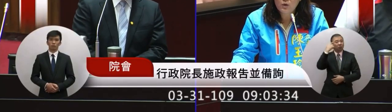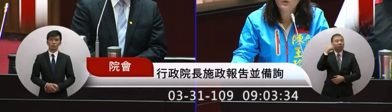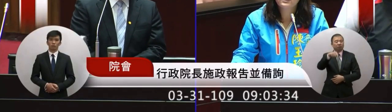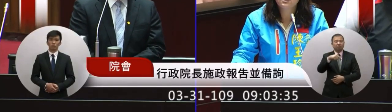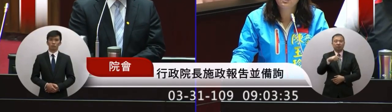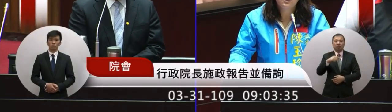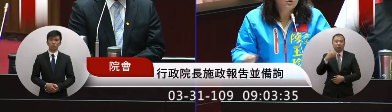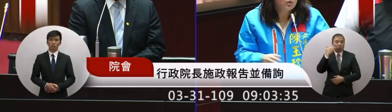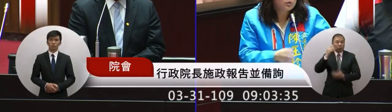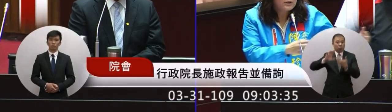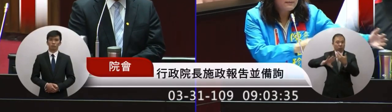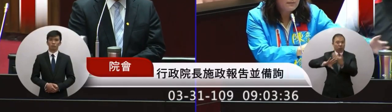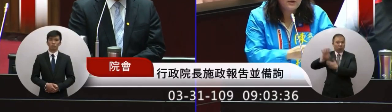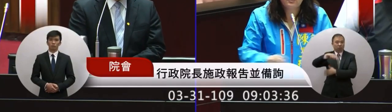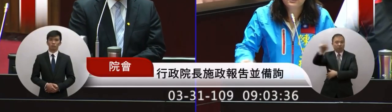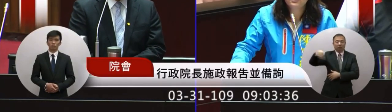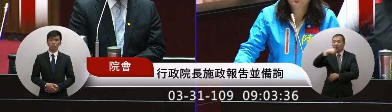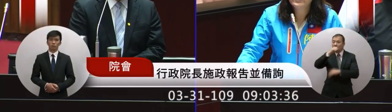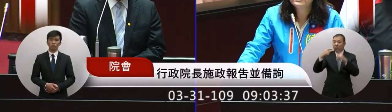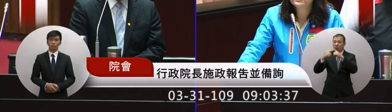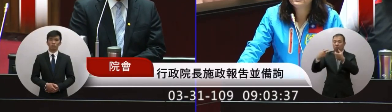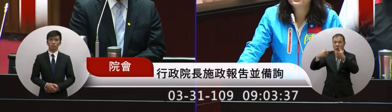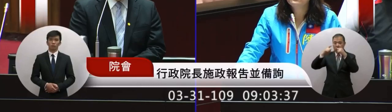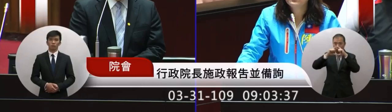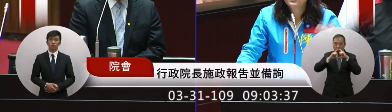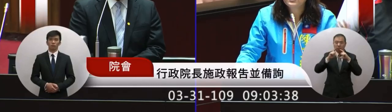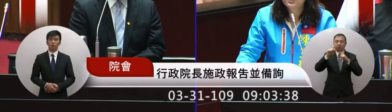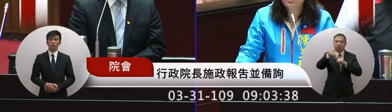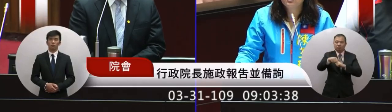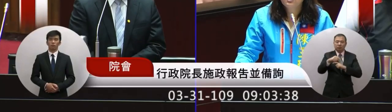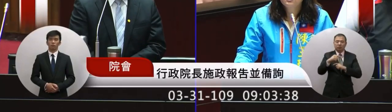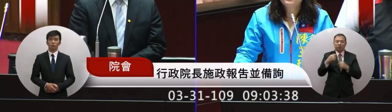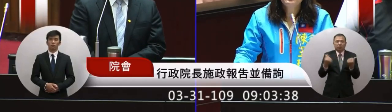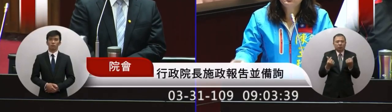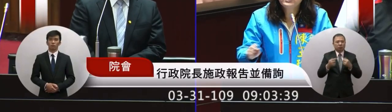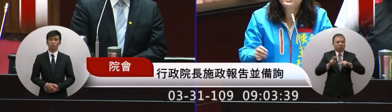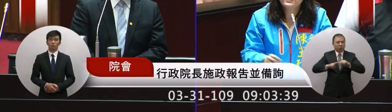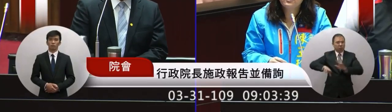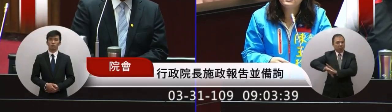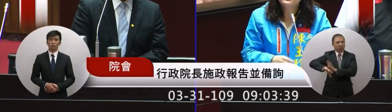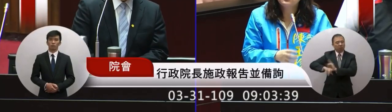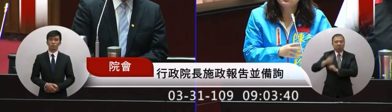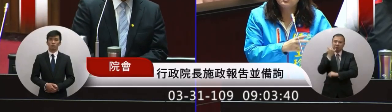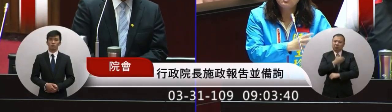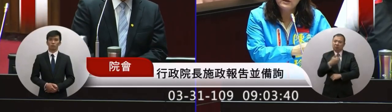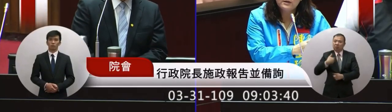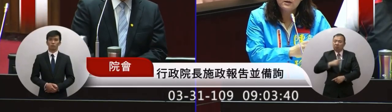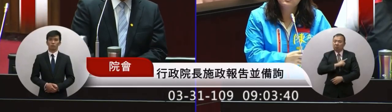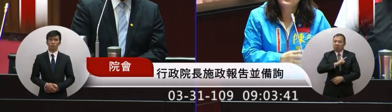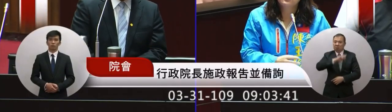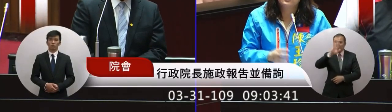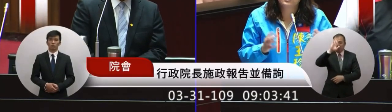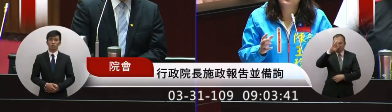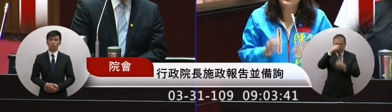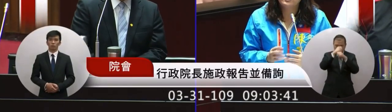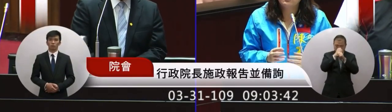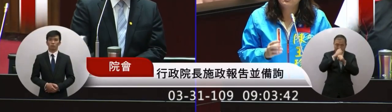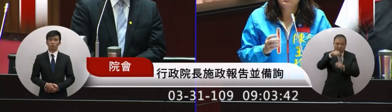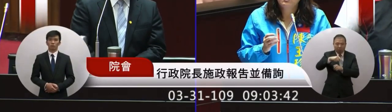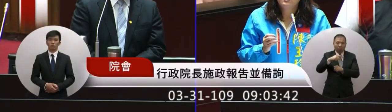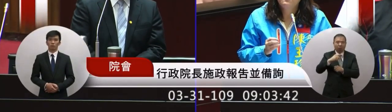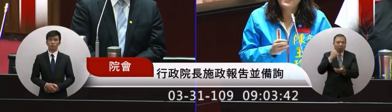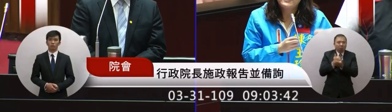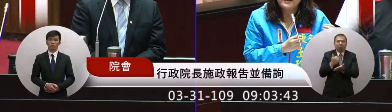如果回国的时候，如果坐在旁边有这个危险的，可能有虽然没有确诊哈，但是就是说从危险的地方回来的时候，可能会